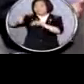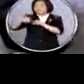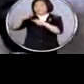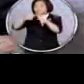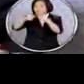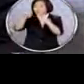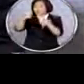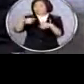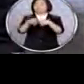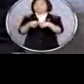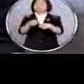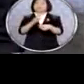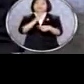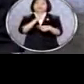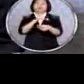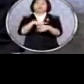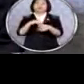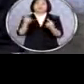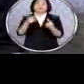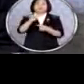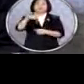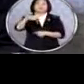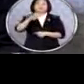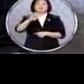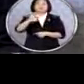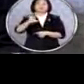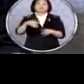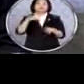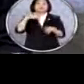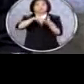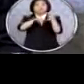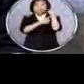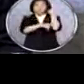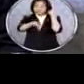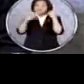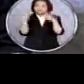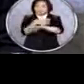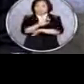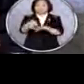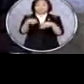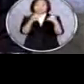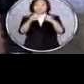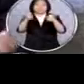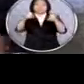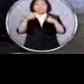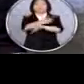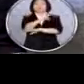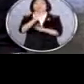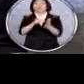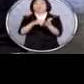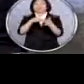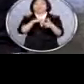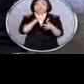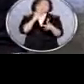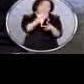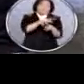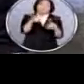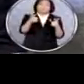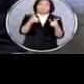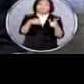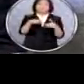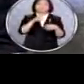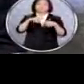是公开的，最后像 ECFA 还经过立法院的通过，不是我们黑箱作业，有什么问题都可以提出来讨论，陆委会